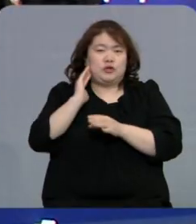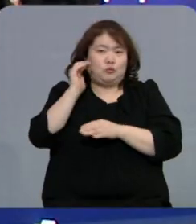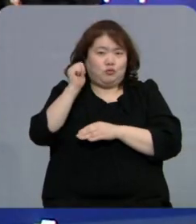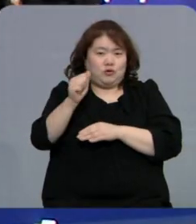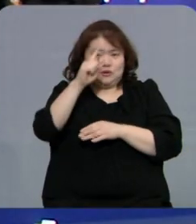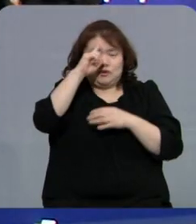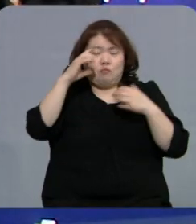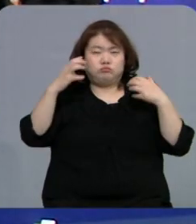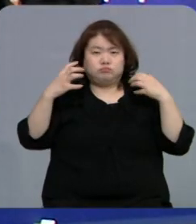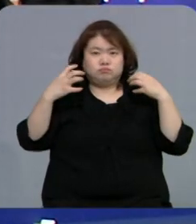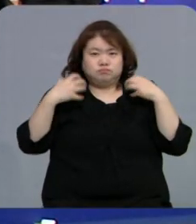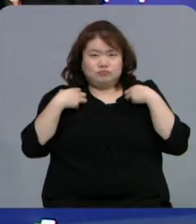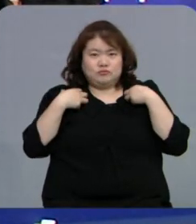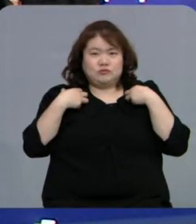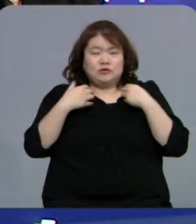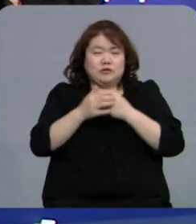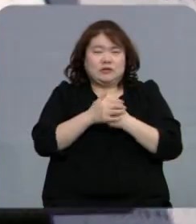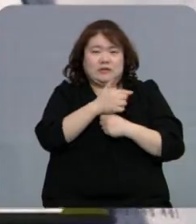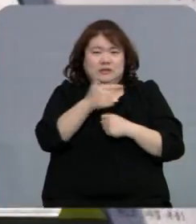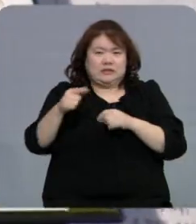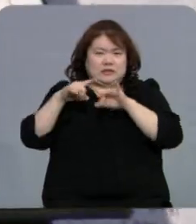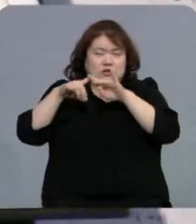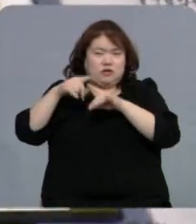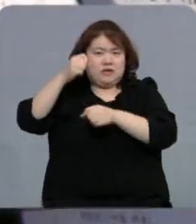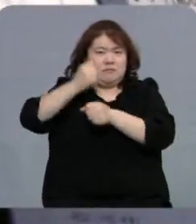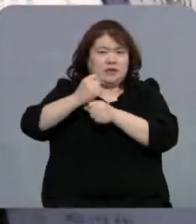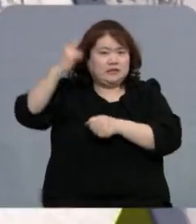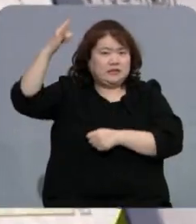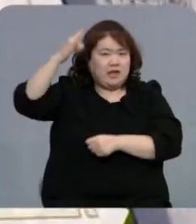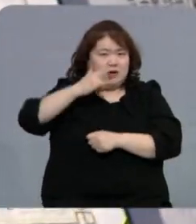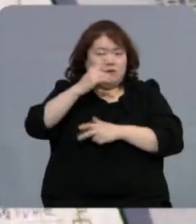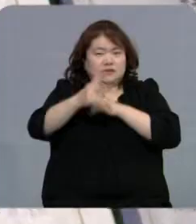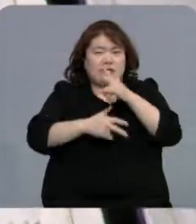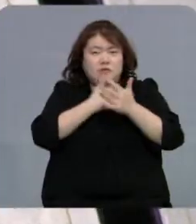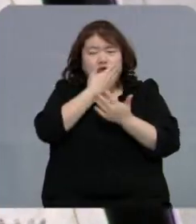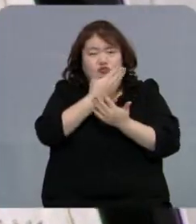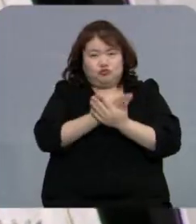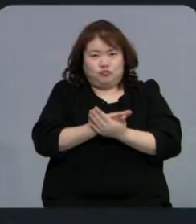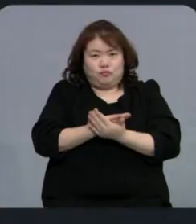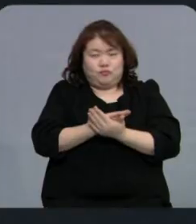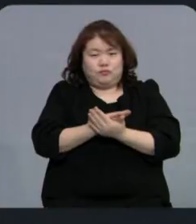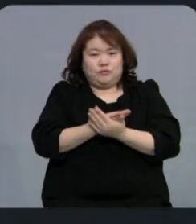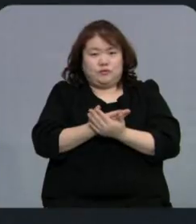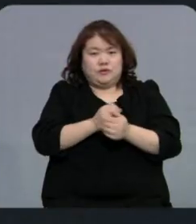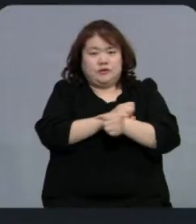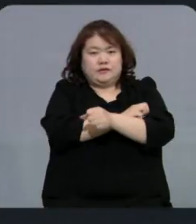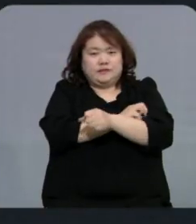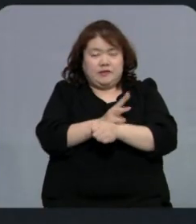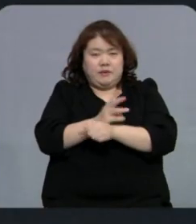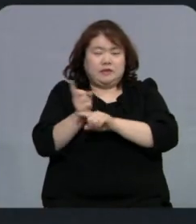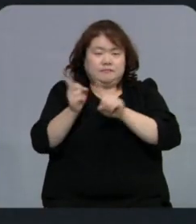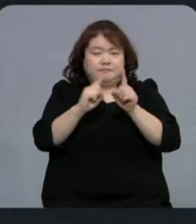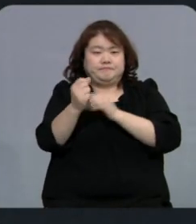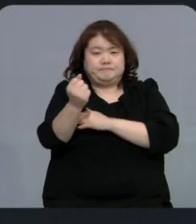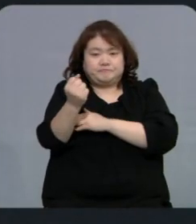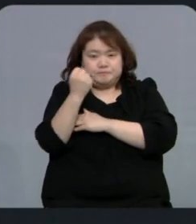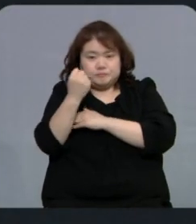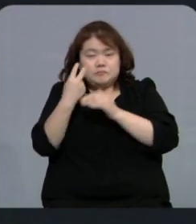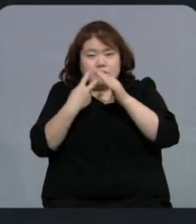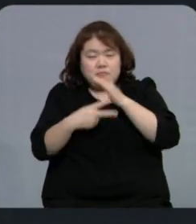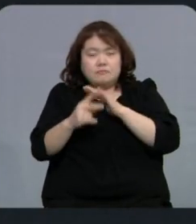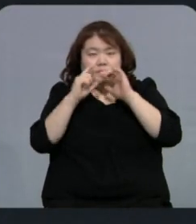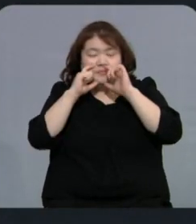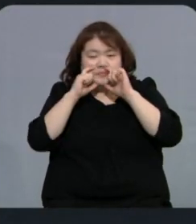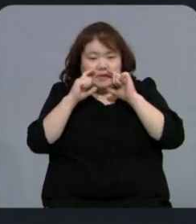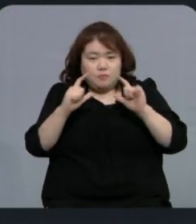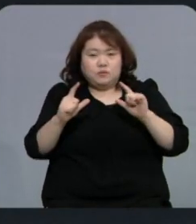1.2기가와트 규모의 전기를 생산하는 수상 태양광 사업이 핵심입니다. 새만금 재생에너지 비전